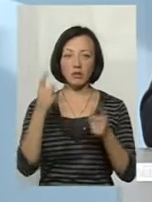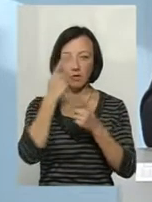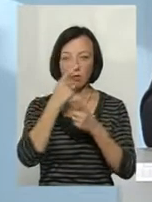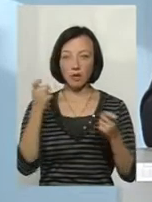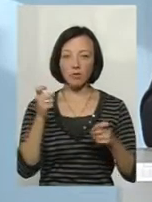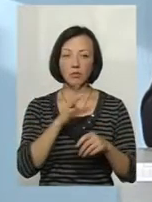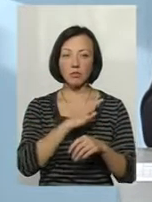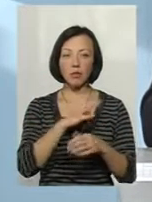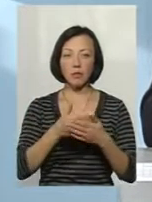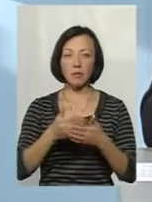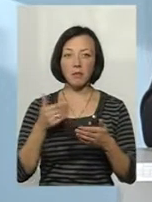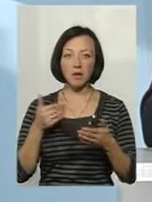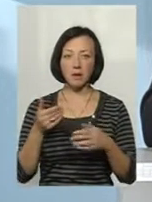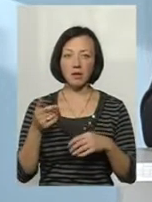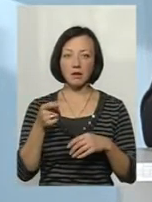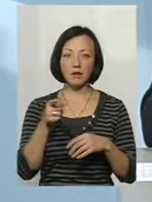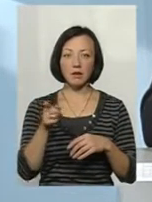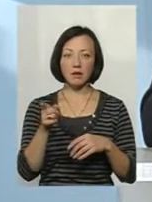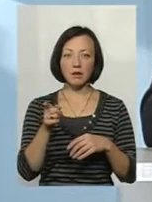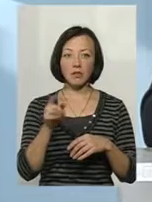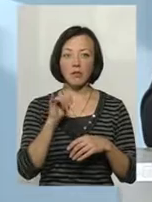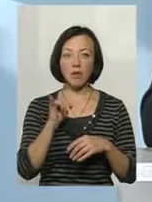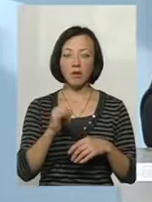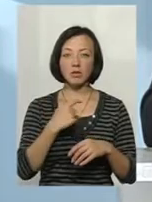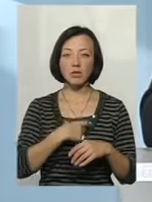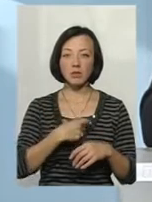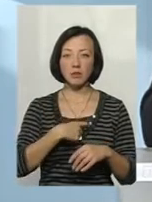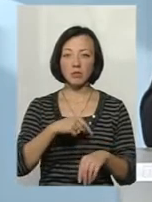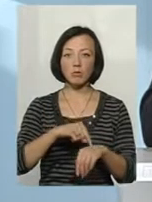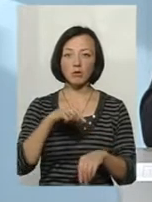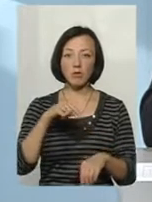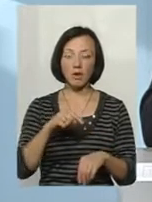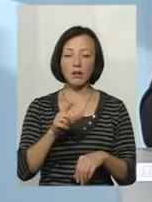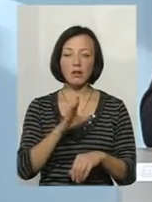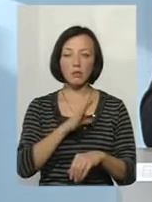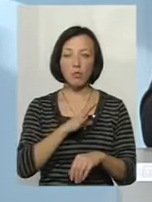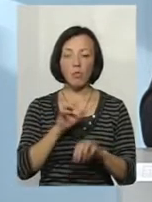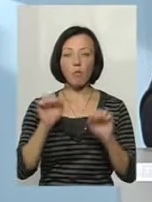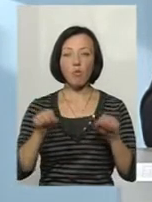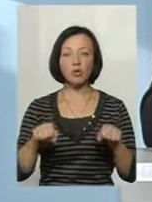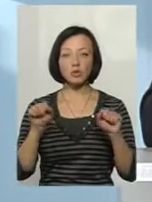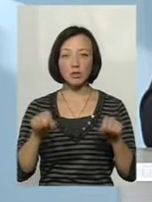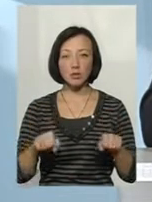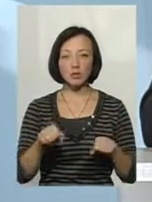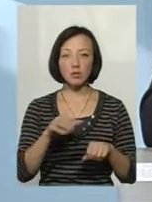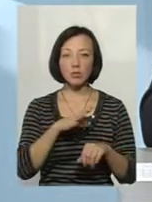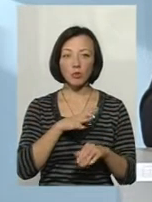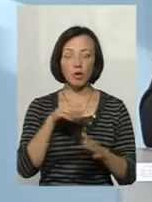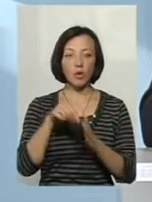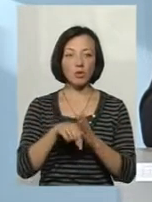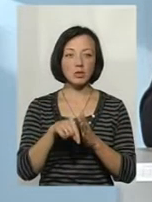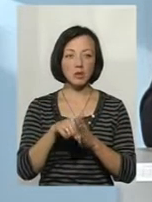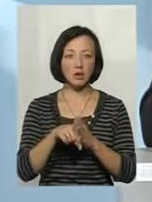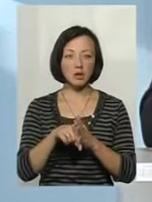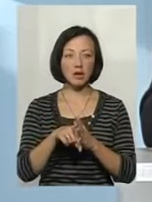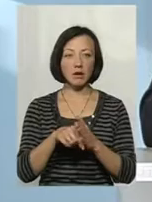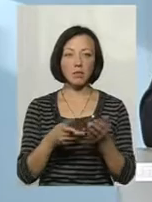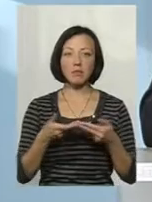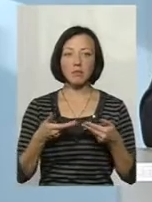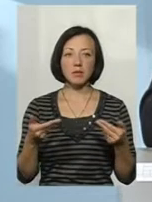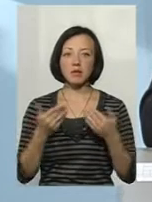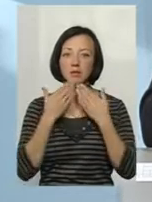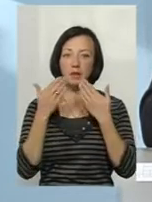інформація, що ніби перед тим вони непогано себе почували. Тобто, були якісь ознаки, ми вже, на жаль,